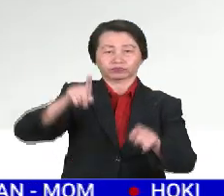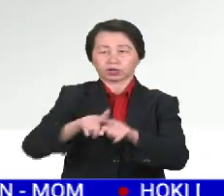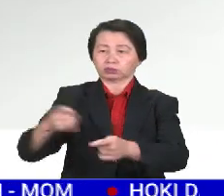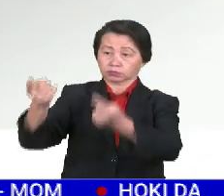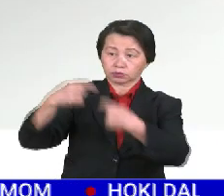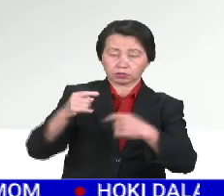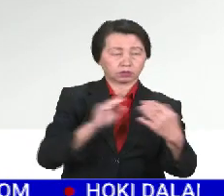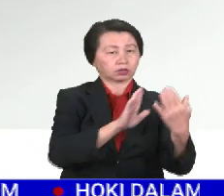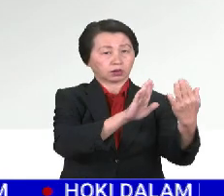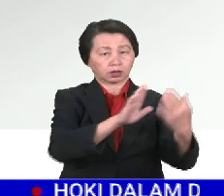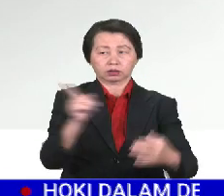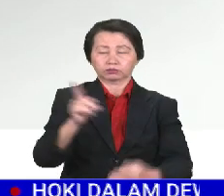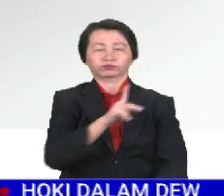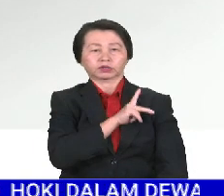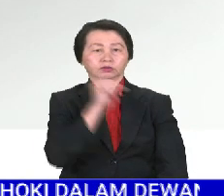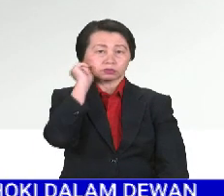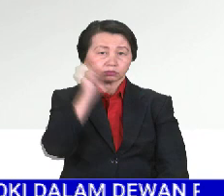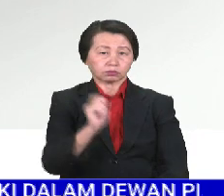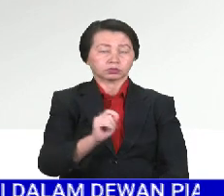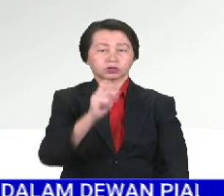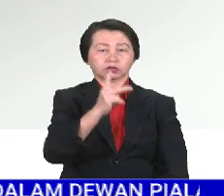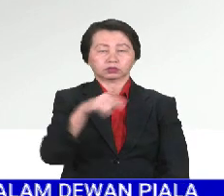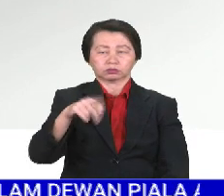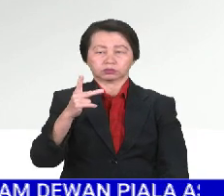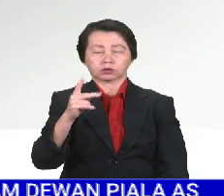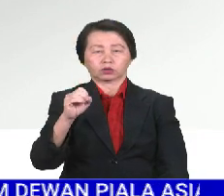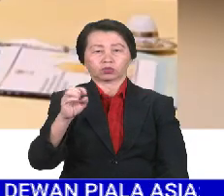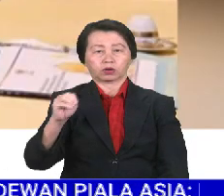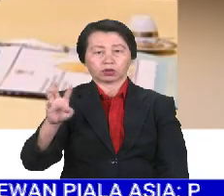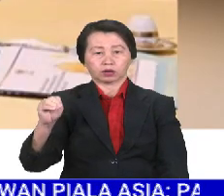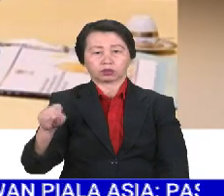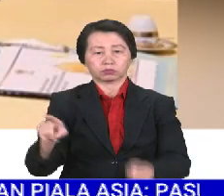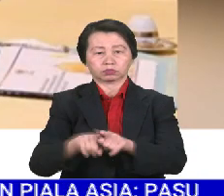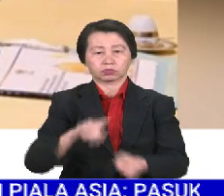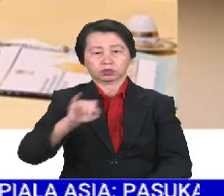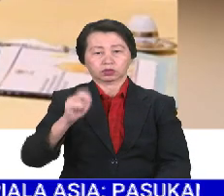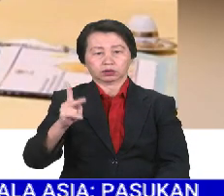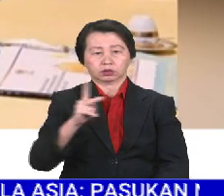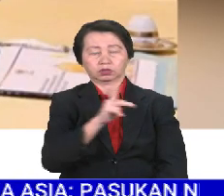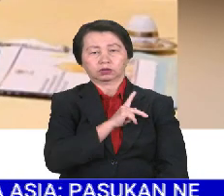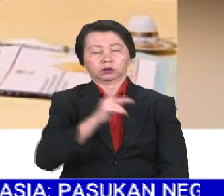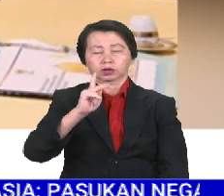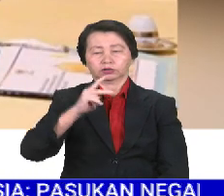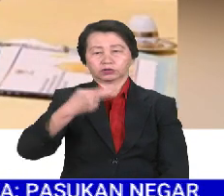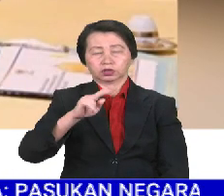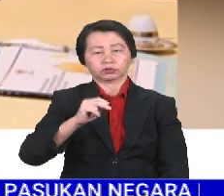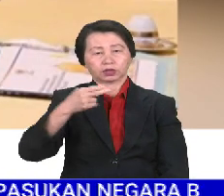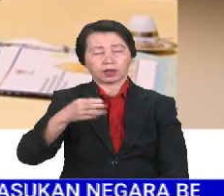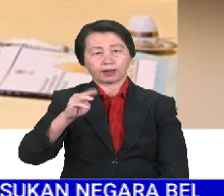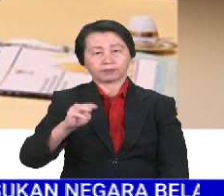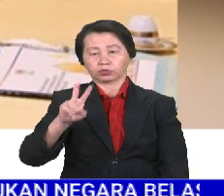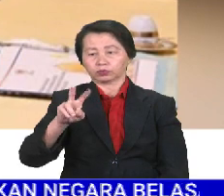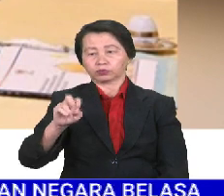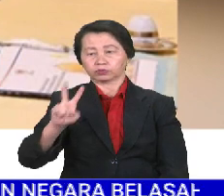majlis menghadap itu adalah Ketua Setiausaha KECOM merangkap pengerusi jawatankuasa teknikal HKHM